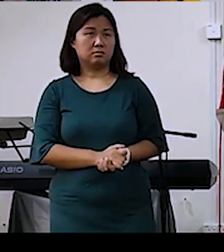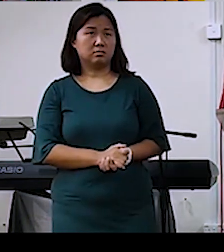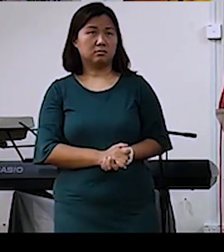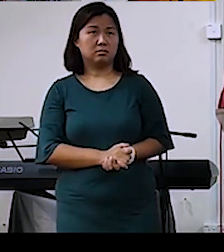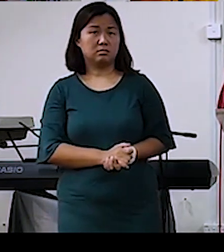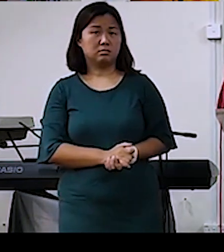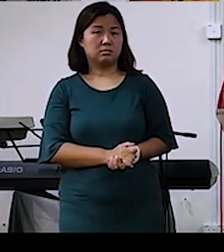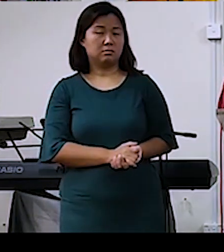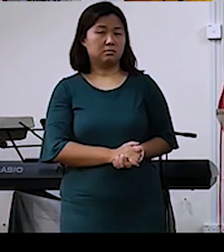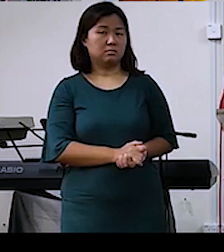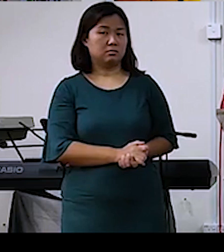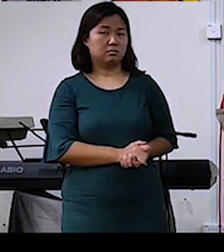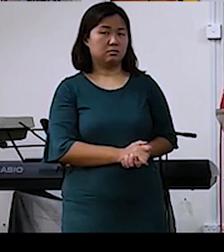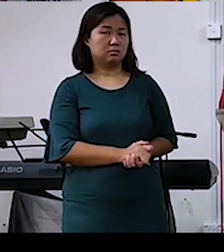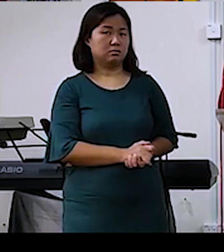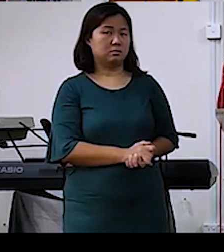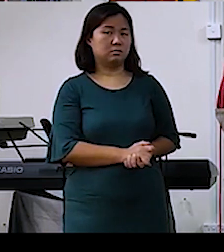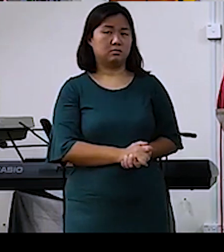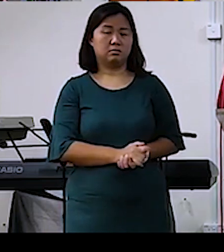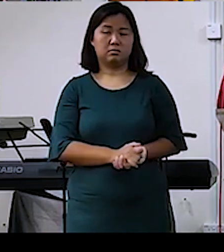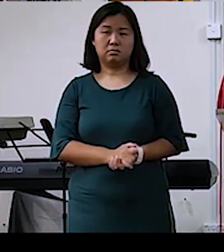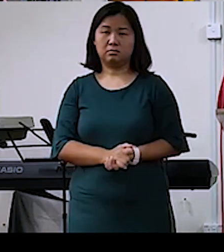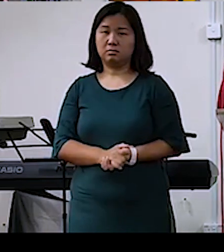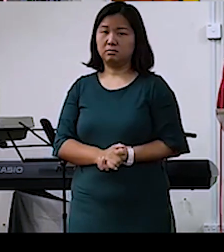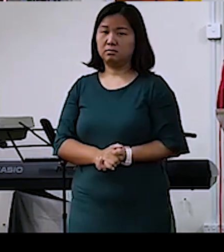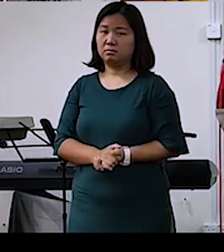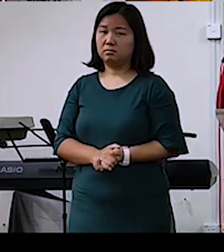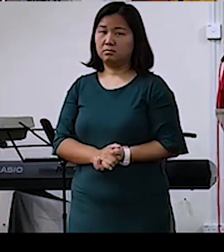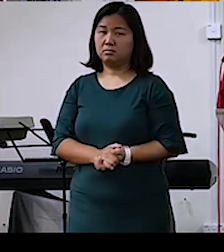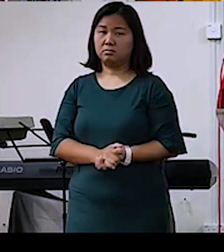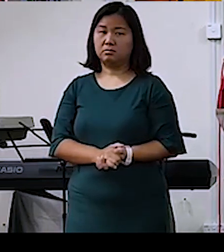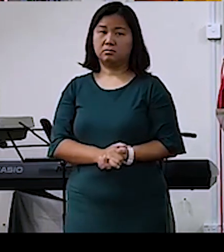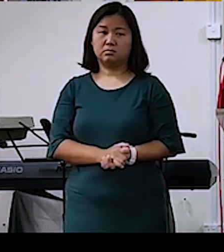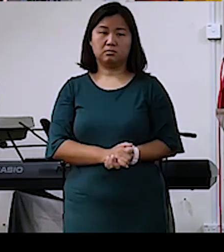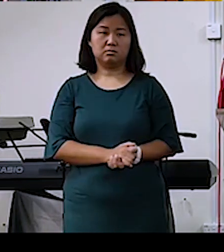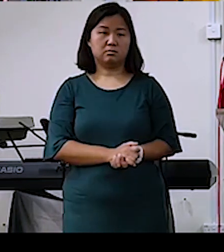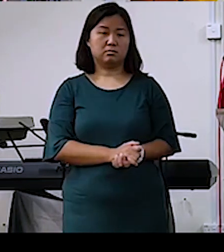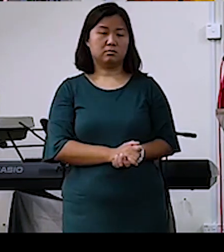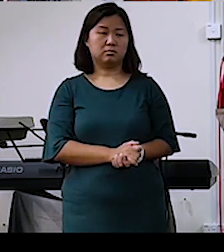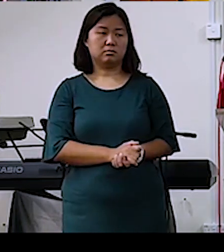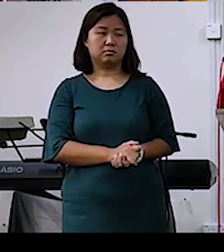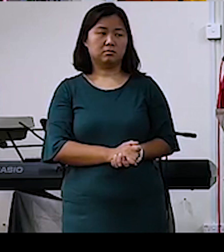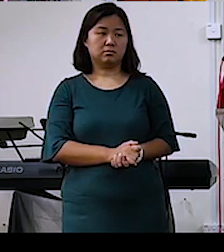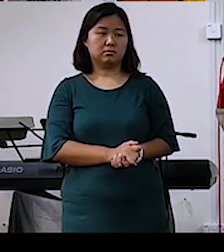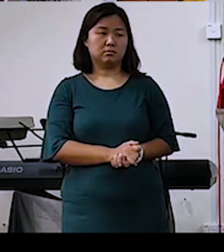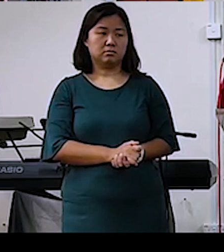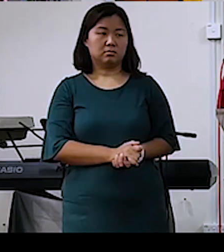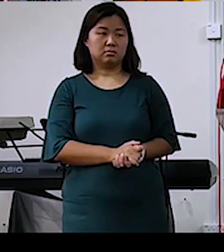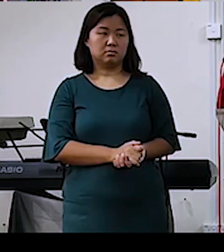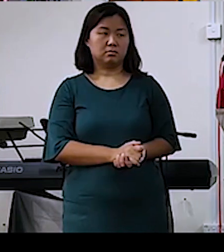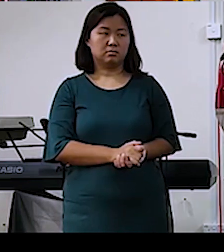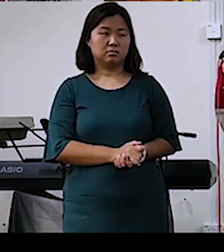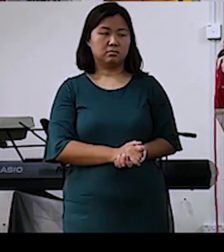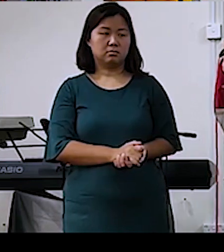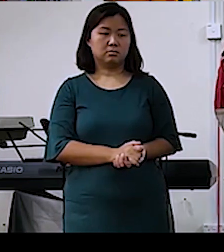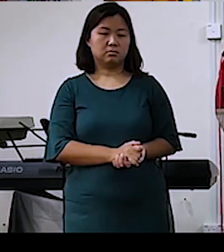面呢，我们应该潜入，更加的深入的去了解这一个哥林多后书。因为当我们去了解，更加的深入的去读、